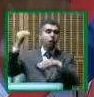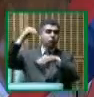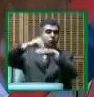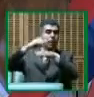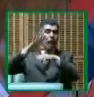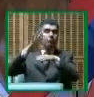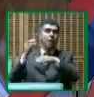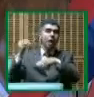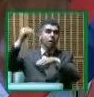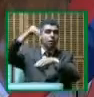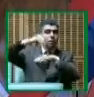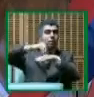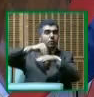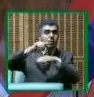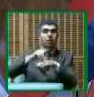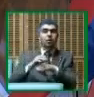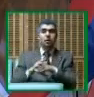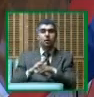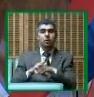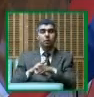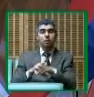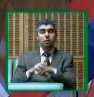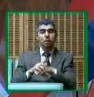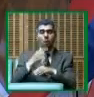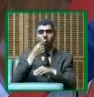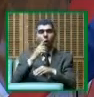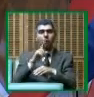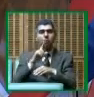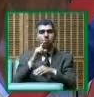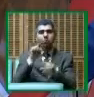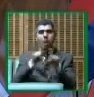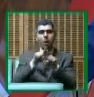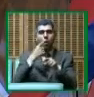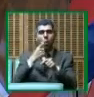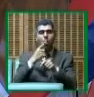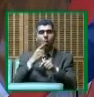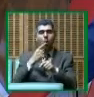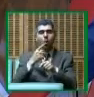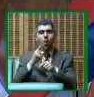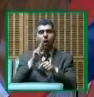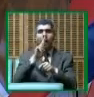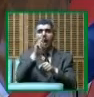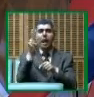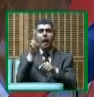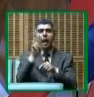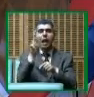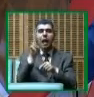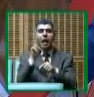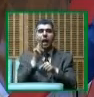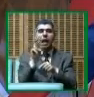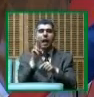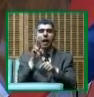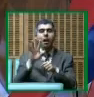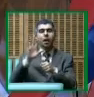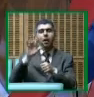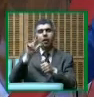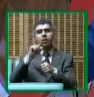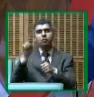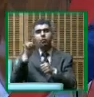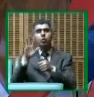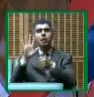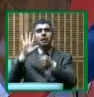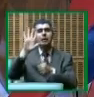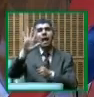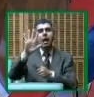زائد خمسه طوابق بمعنى اخ بلس 5. ولما